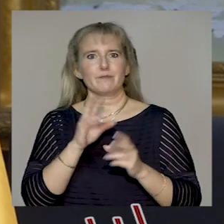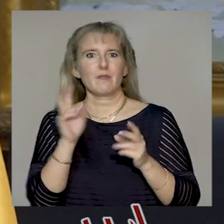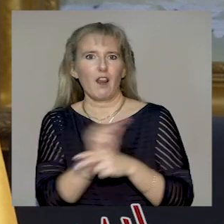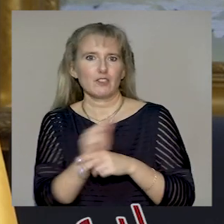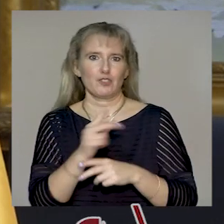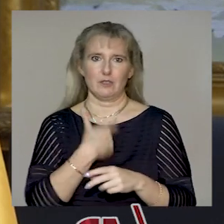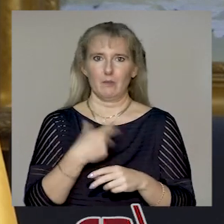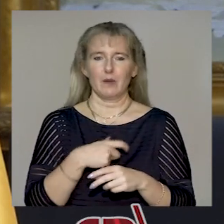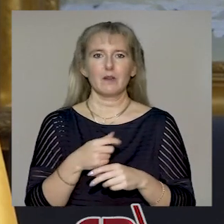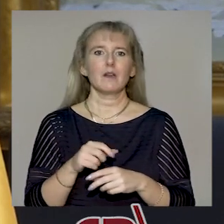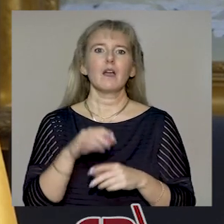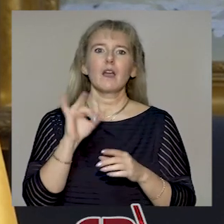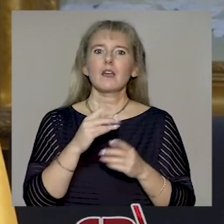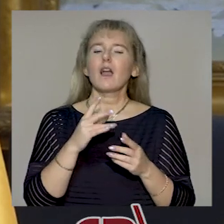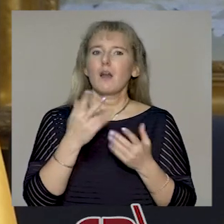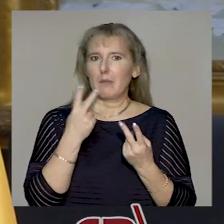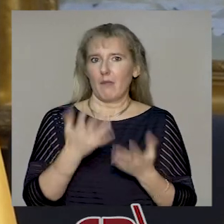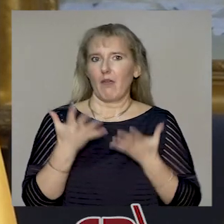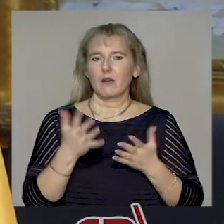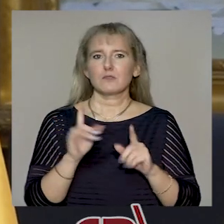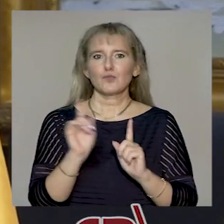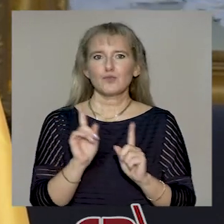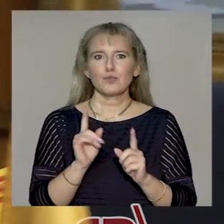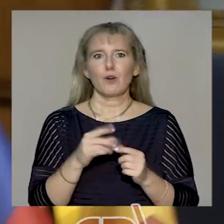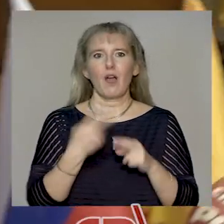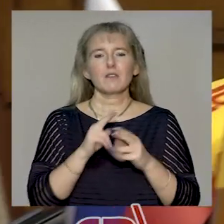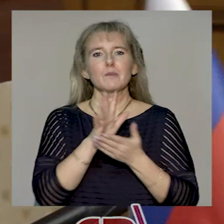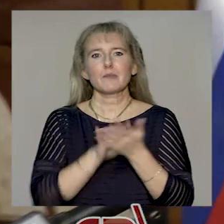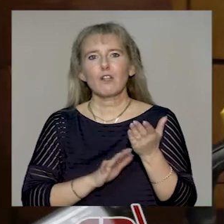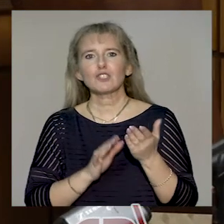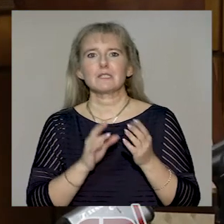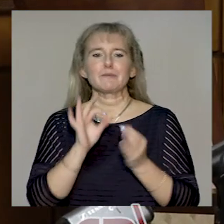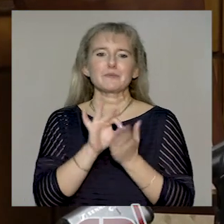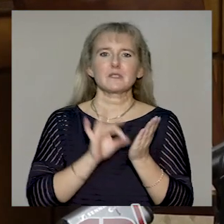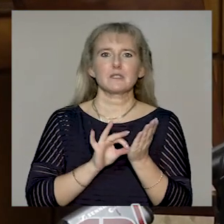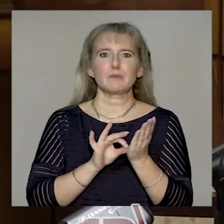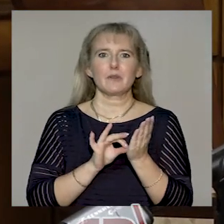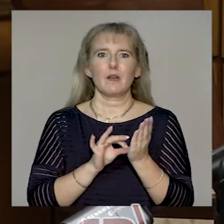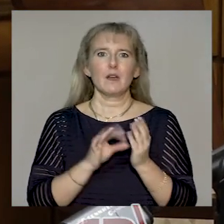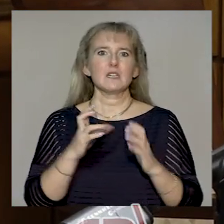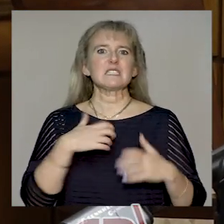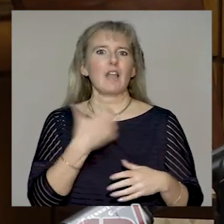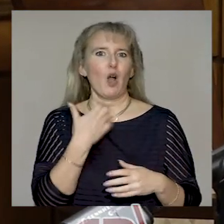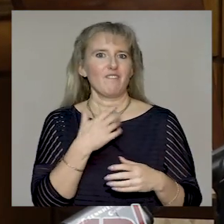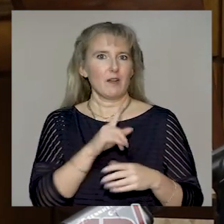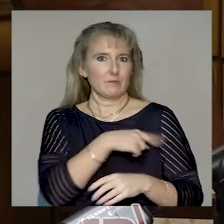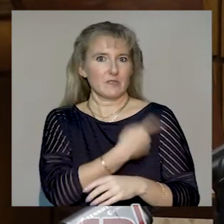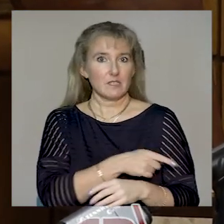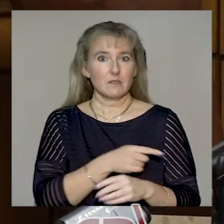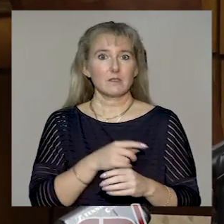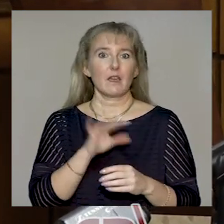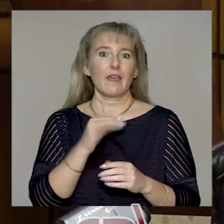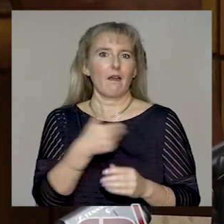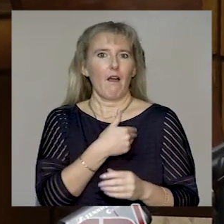проходить лечение. Совершенно очевидно, что это продолжение принципа страховой медицины